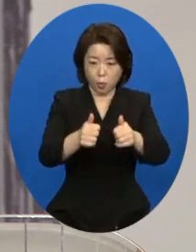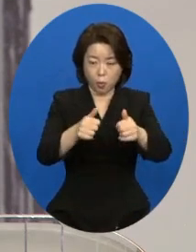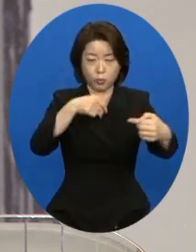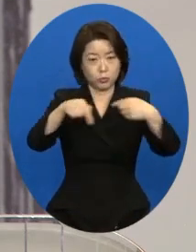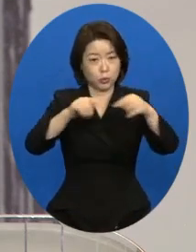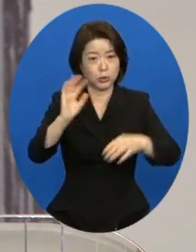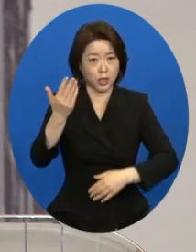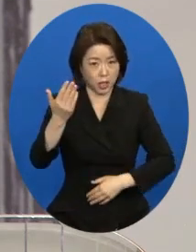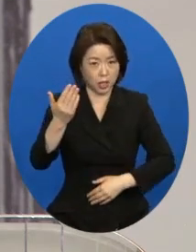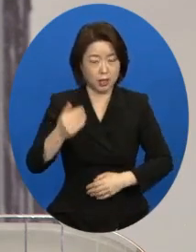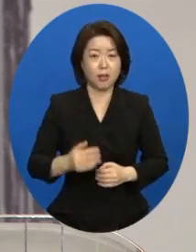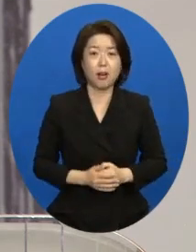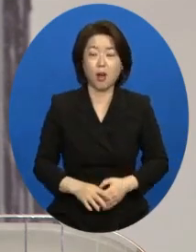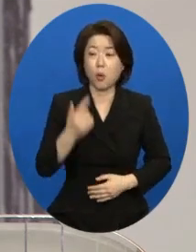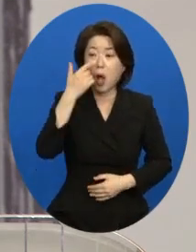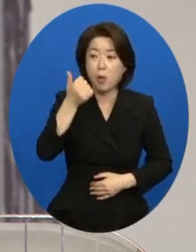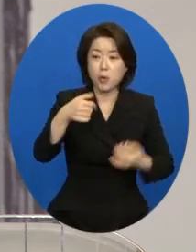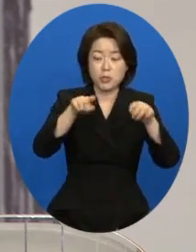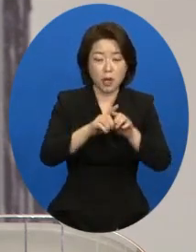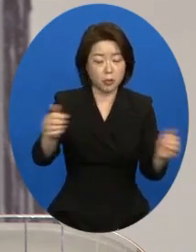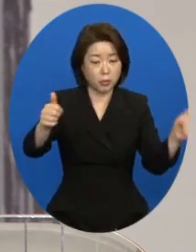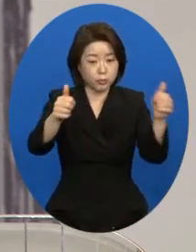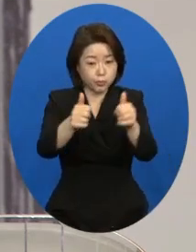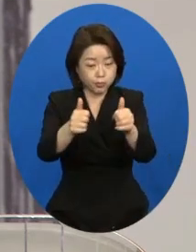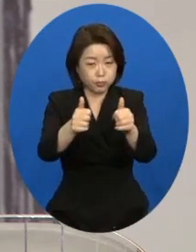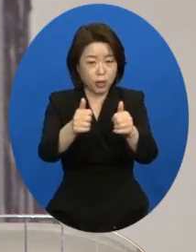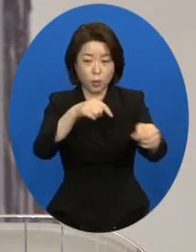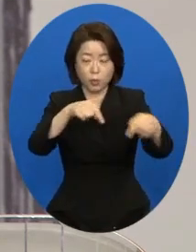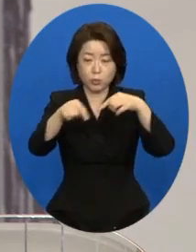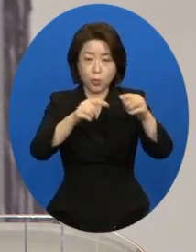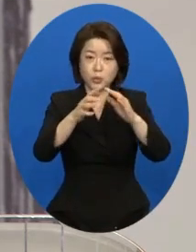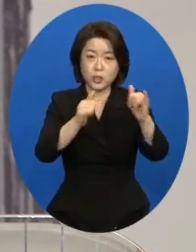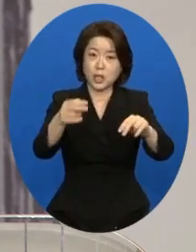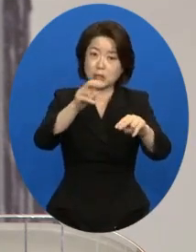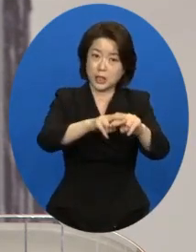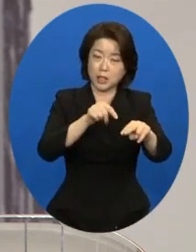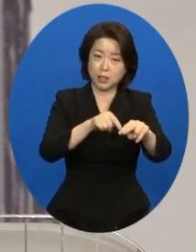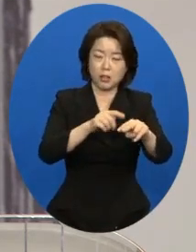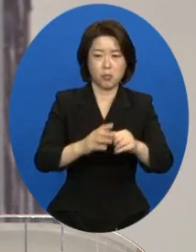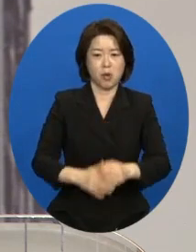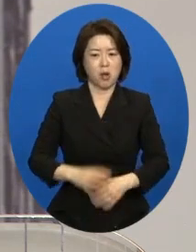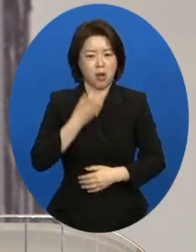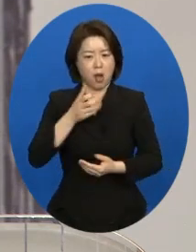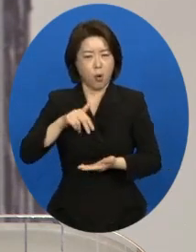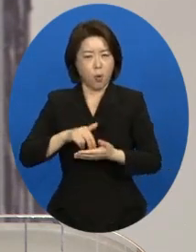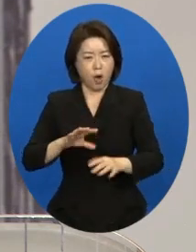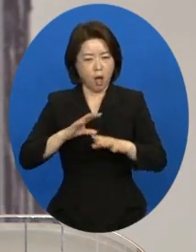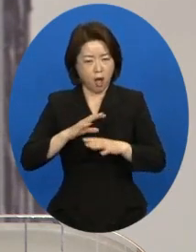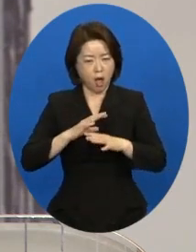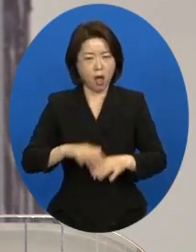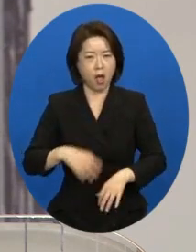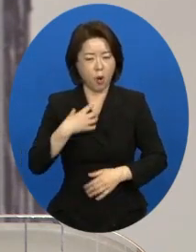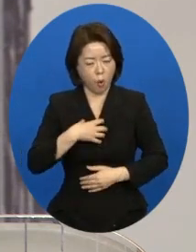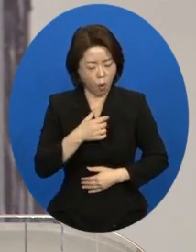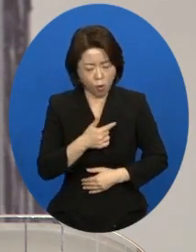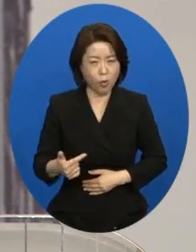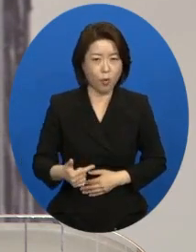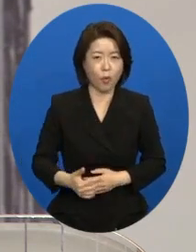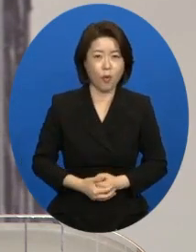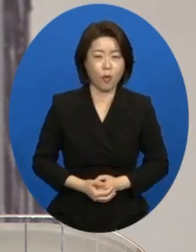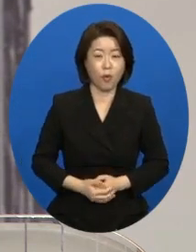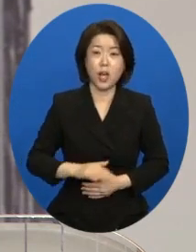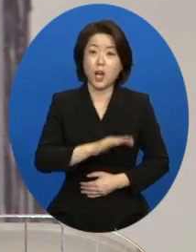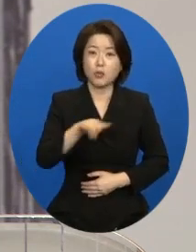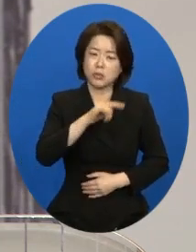아버지 나버니두스와 함께 공동통치자가 되었다는 그 사실은 유대인들에게 많은 공포를 주었습니다. 염려를 주었습니다. 과연 우리가